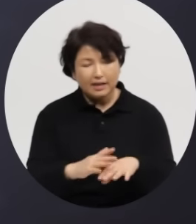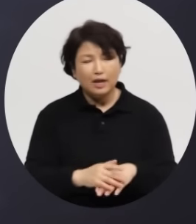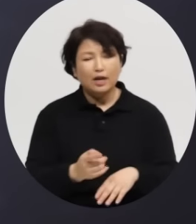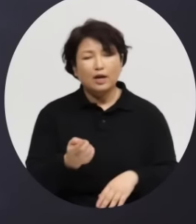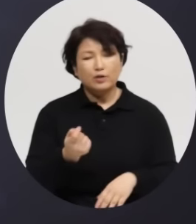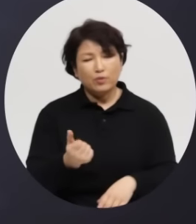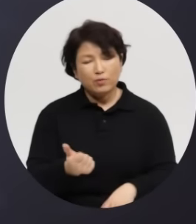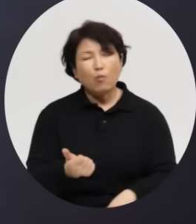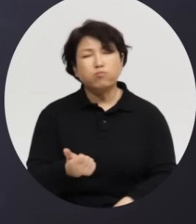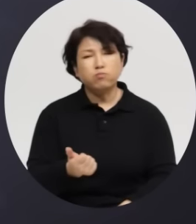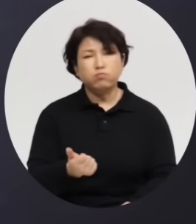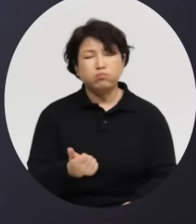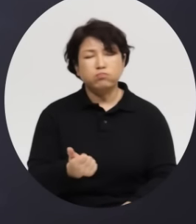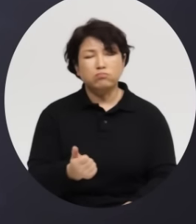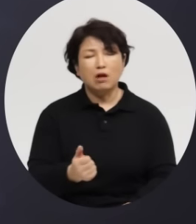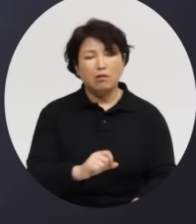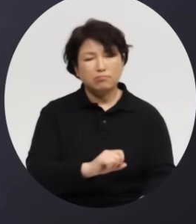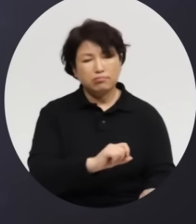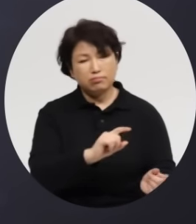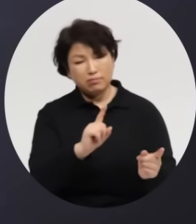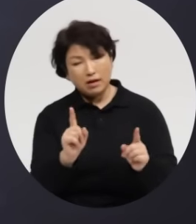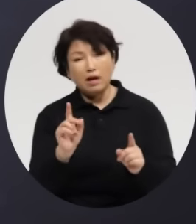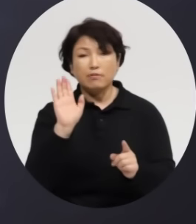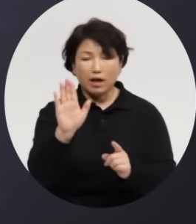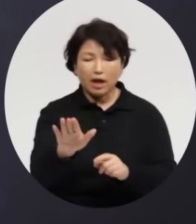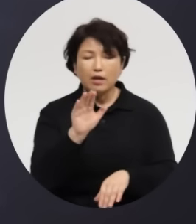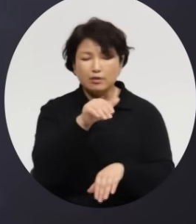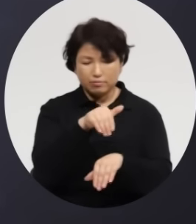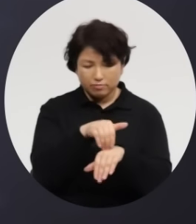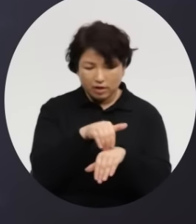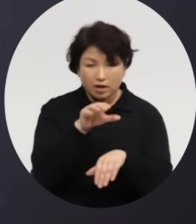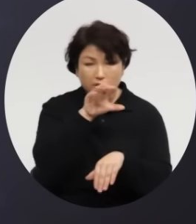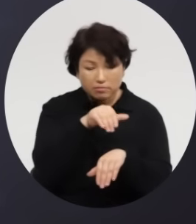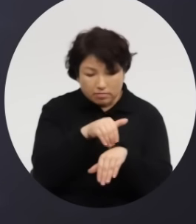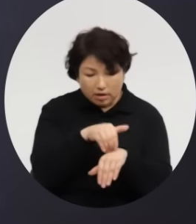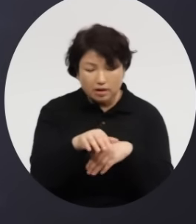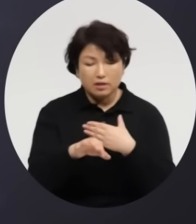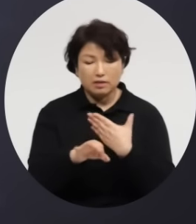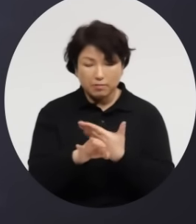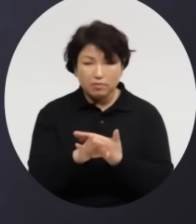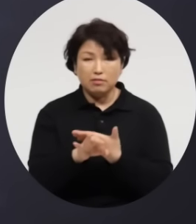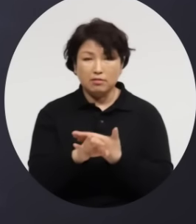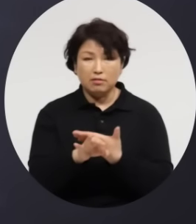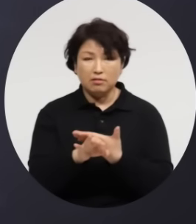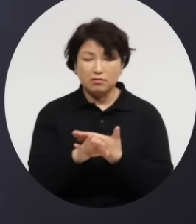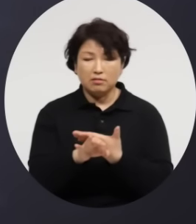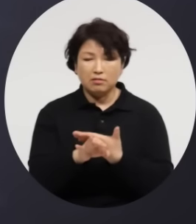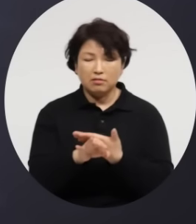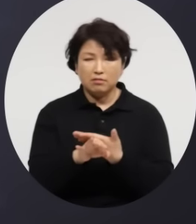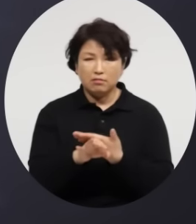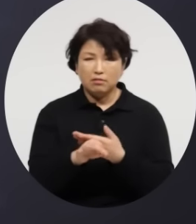완화된 기반 위에 이제 수행을 해 나가면은. 훨씬 더